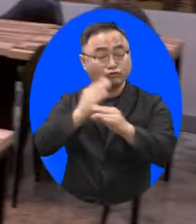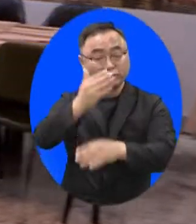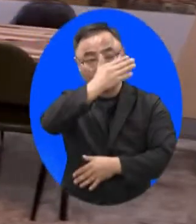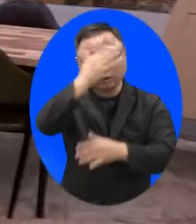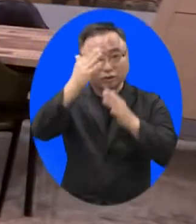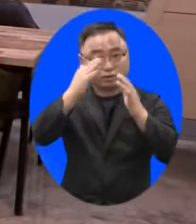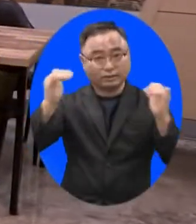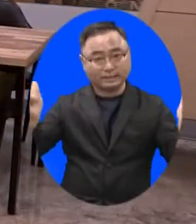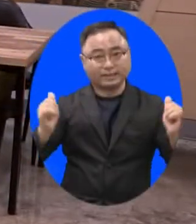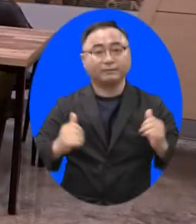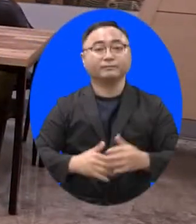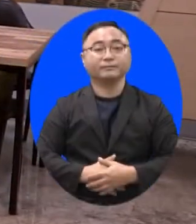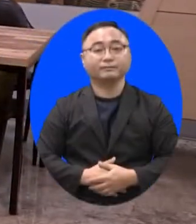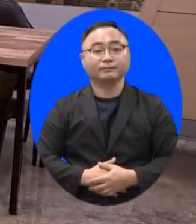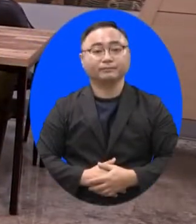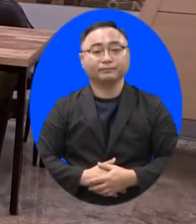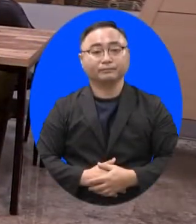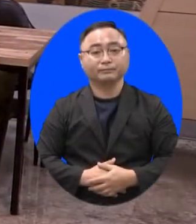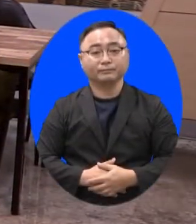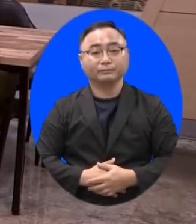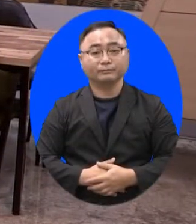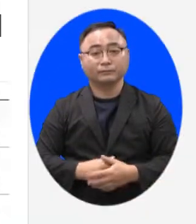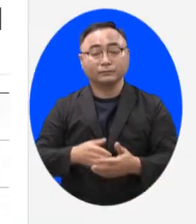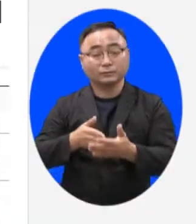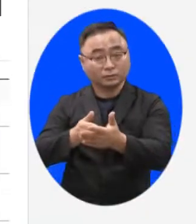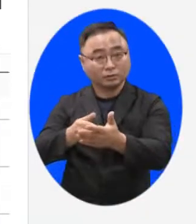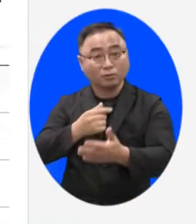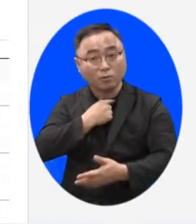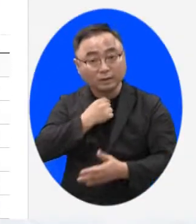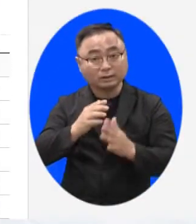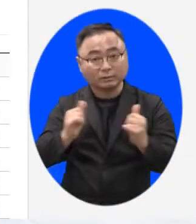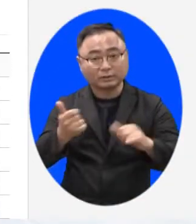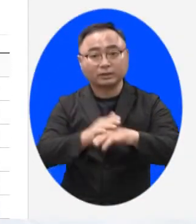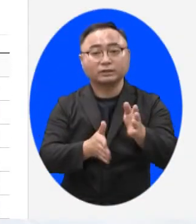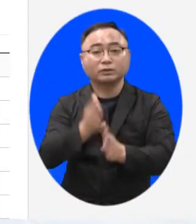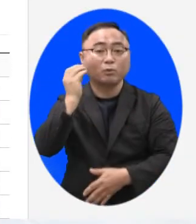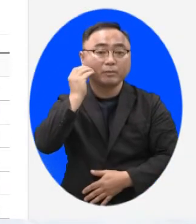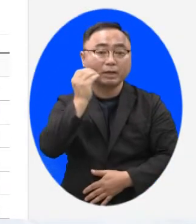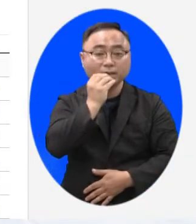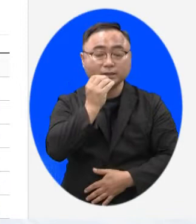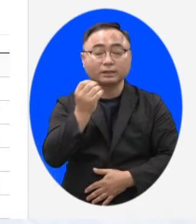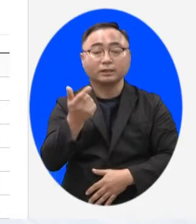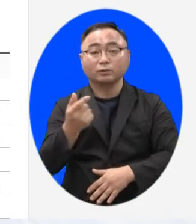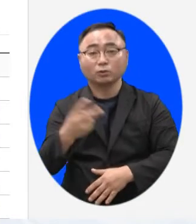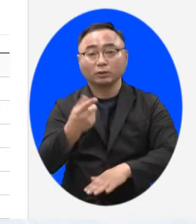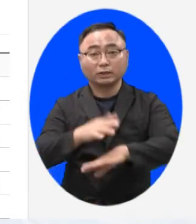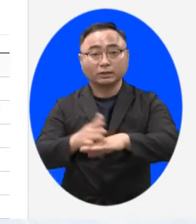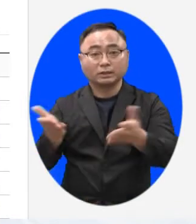중인 청년사업 소득자여야 합니다. 신청 희망자는 대전시 홈페이지,